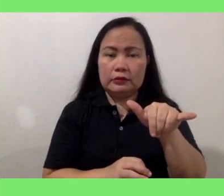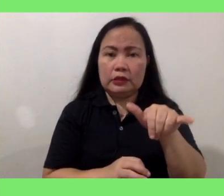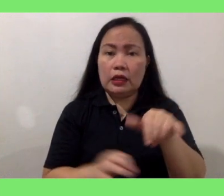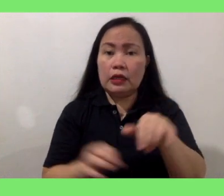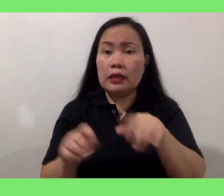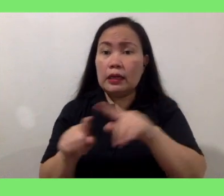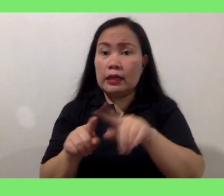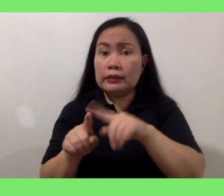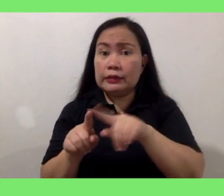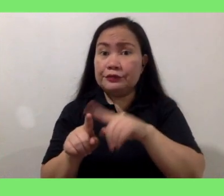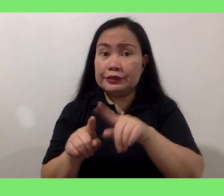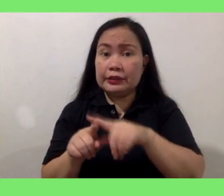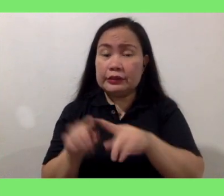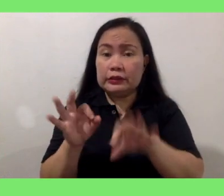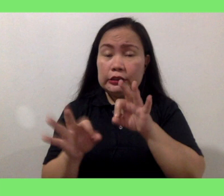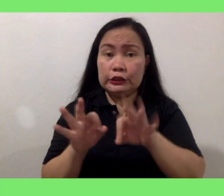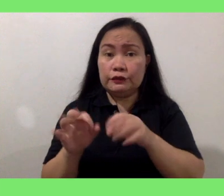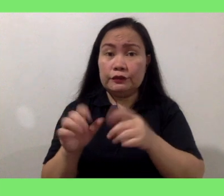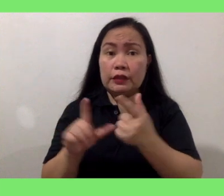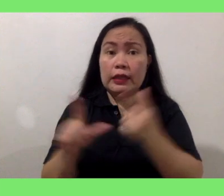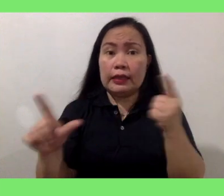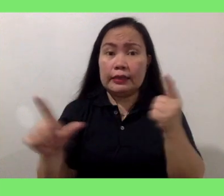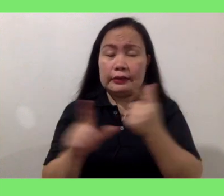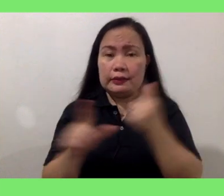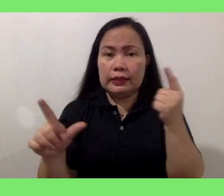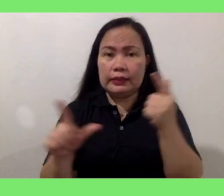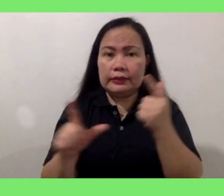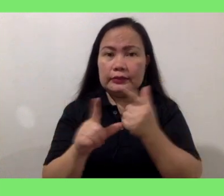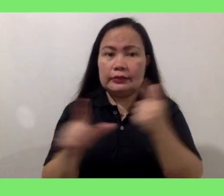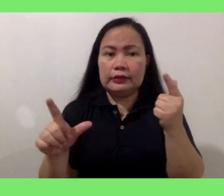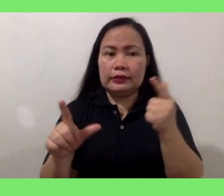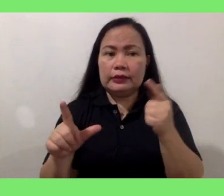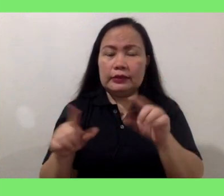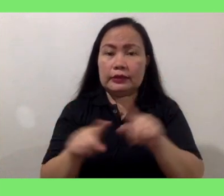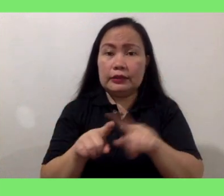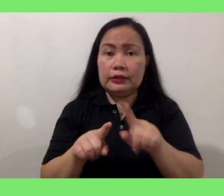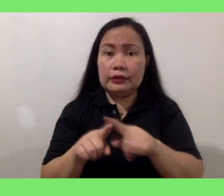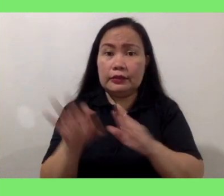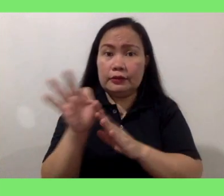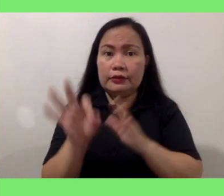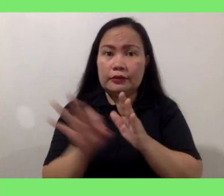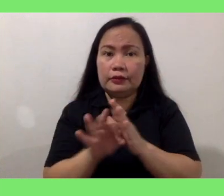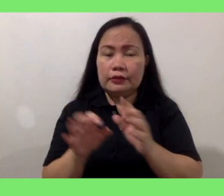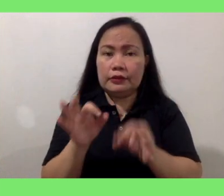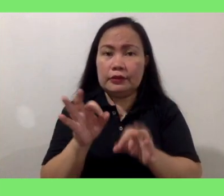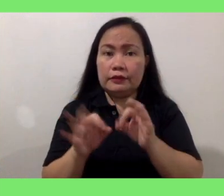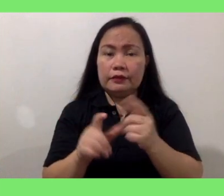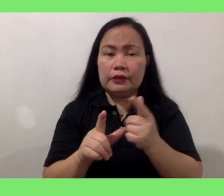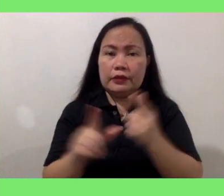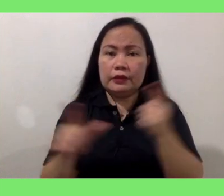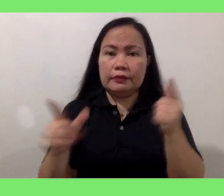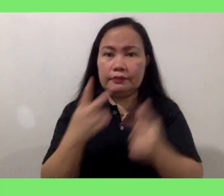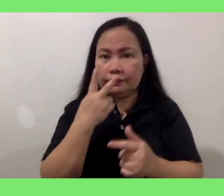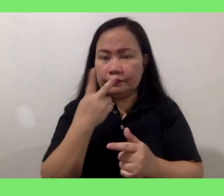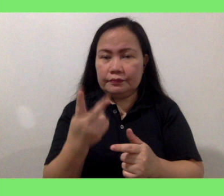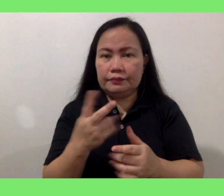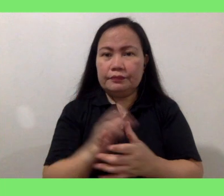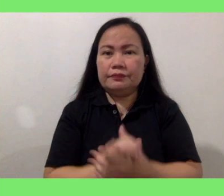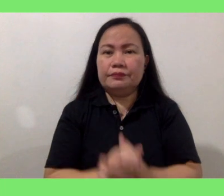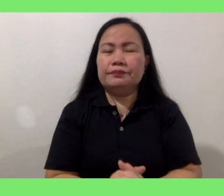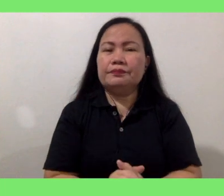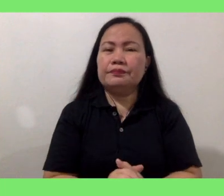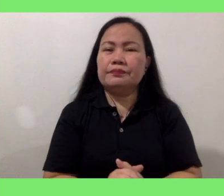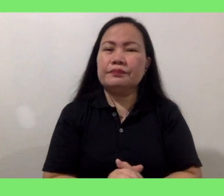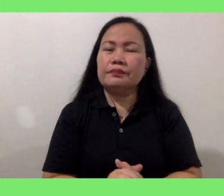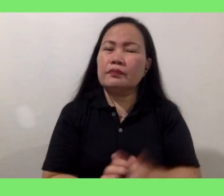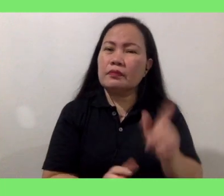yung figure. So, iba naman po kapag line. Okay? So, iba po ang formula natin dyan. So, given